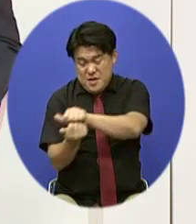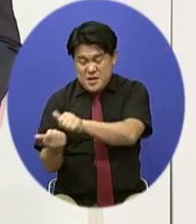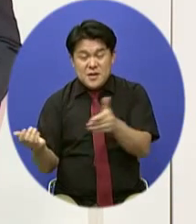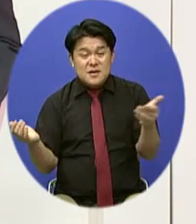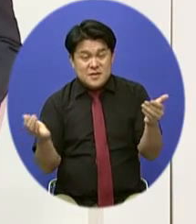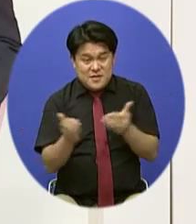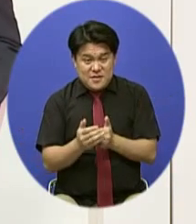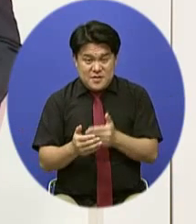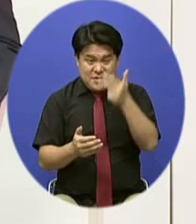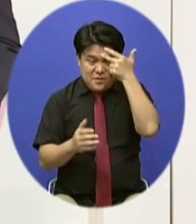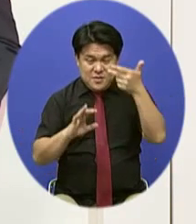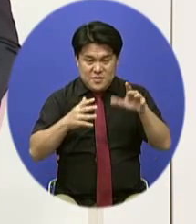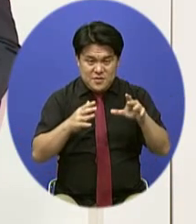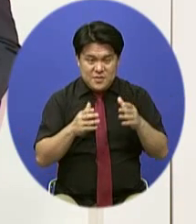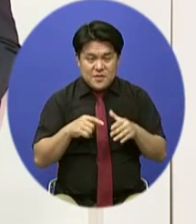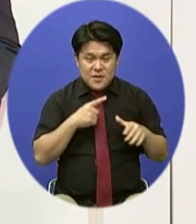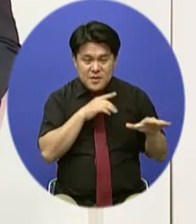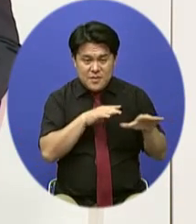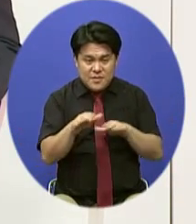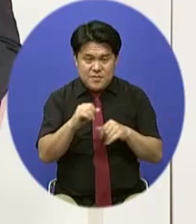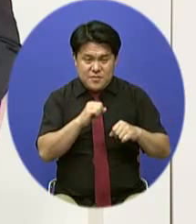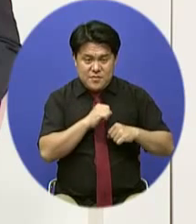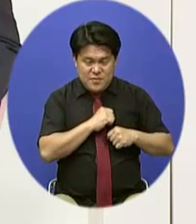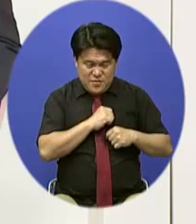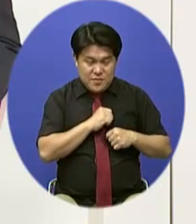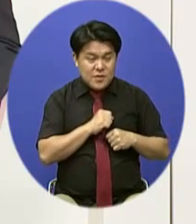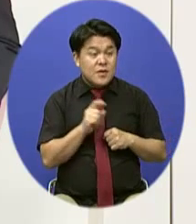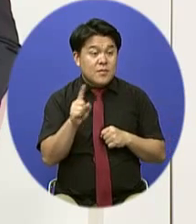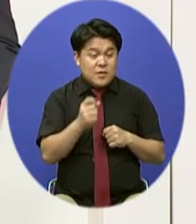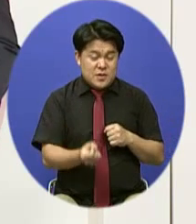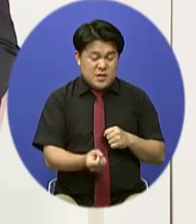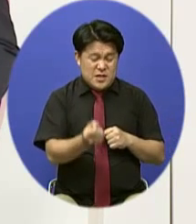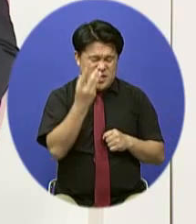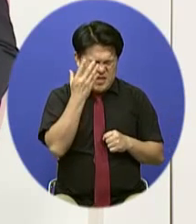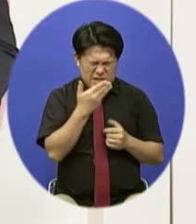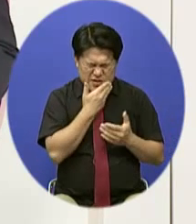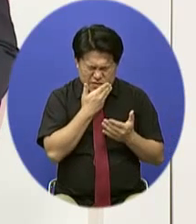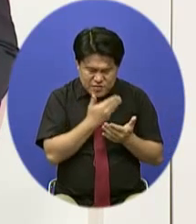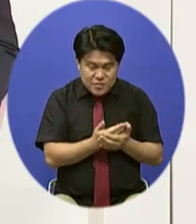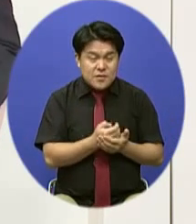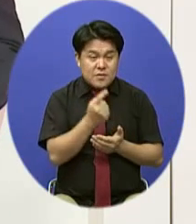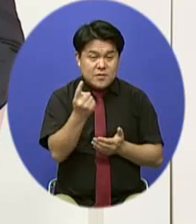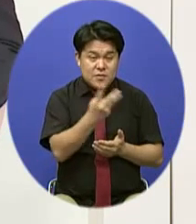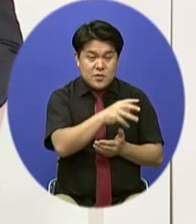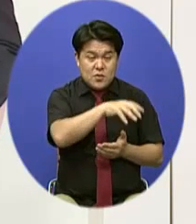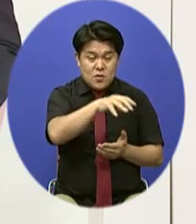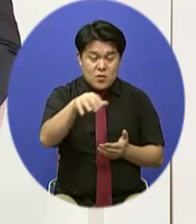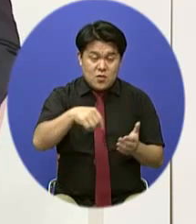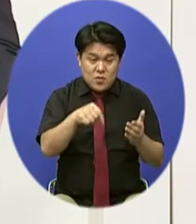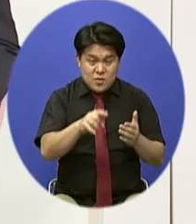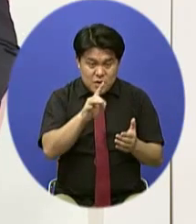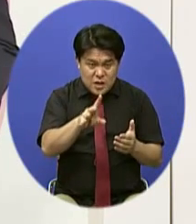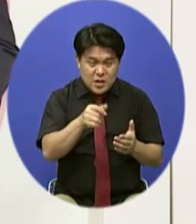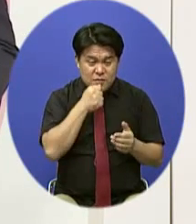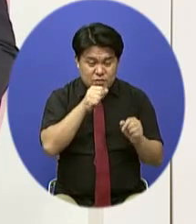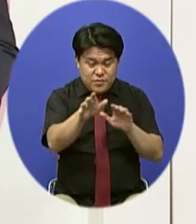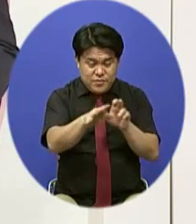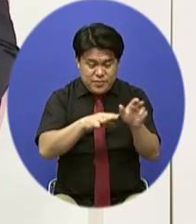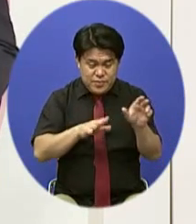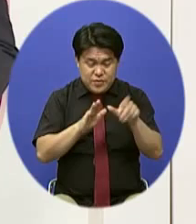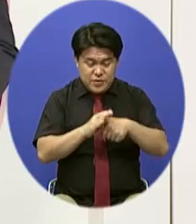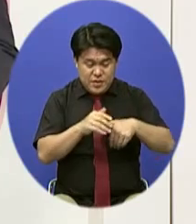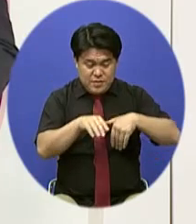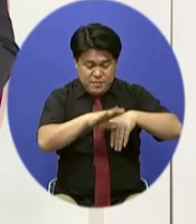조선 수군 3대 승첩지의 하나인 곳입니다. 네. 썰물 때 물을 따라 해벽에 부딪혀 요란한 울음소리